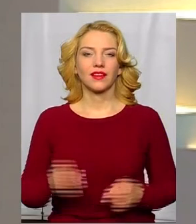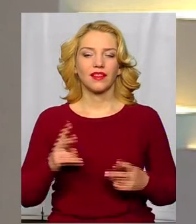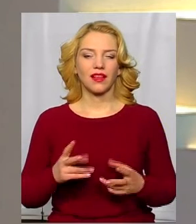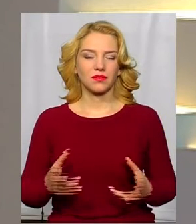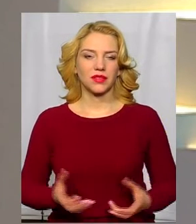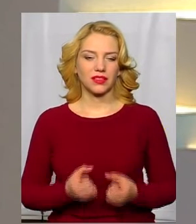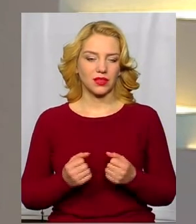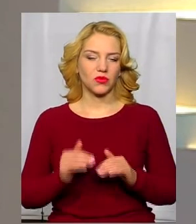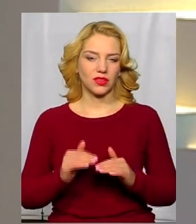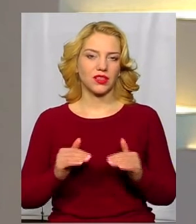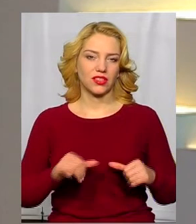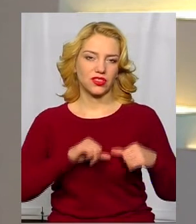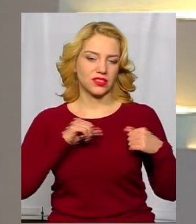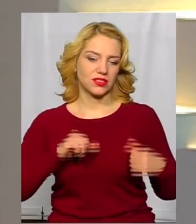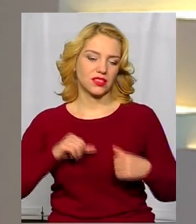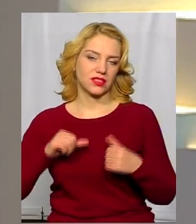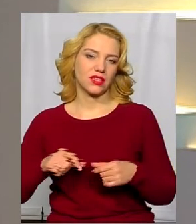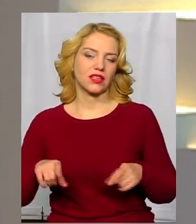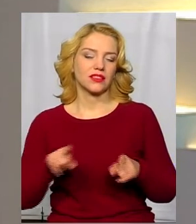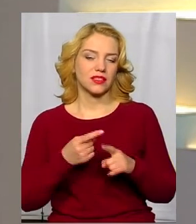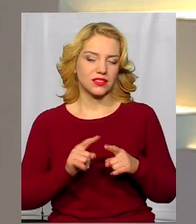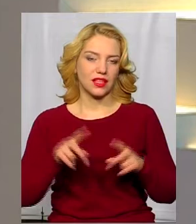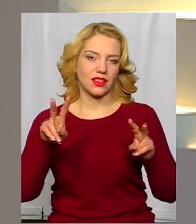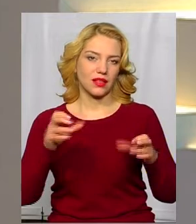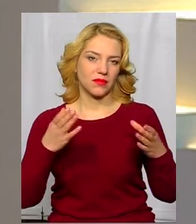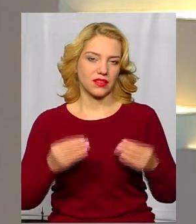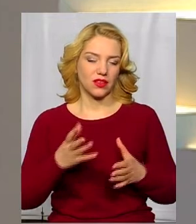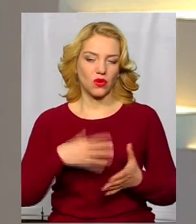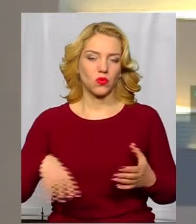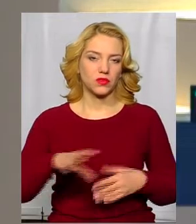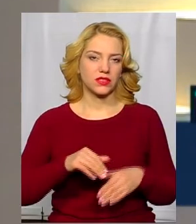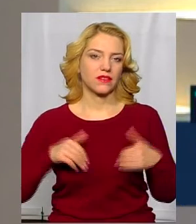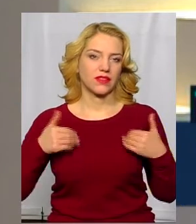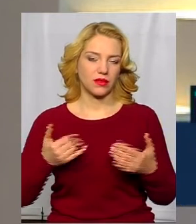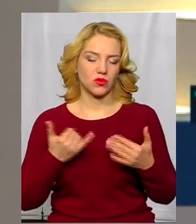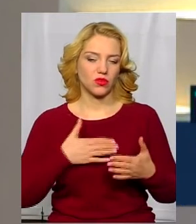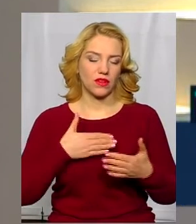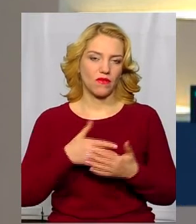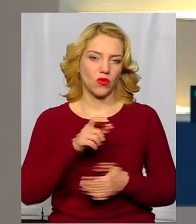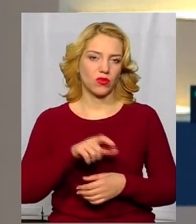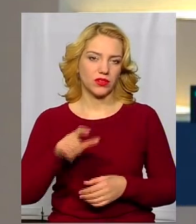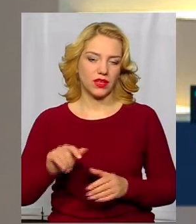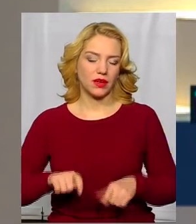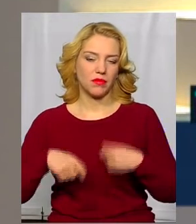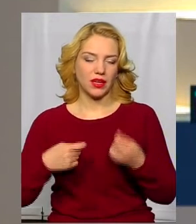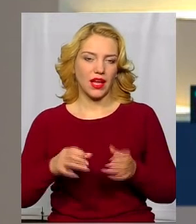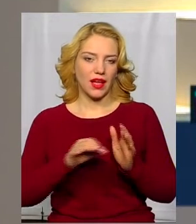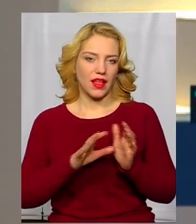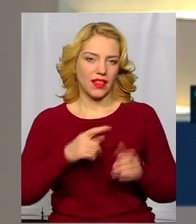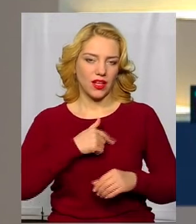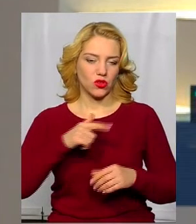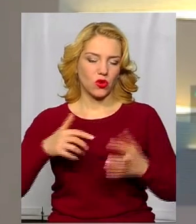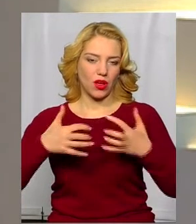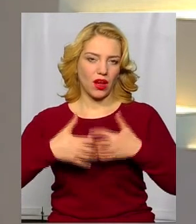Як підтримують дитячі серця? Це тема дня. Усіх вітаємо. Сьогодні волонтери передали електрокардіограф